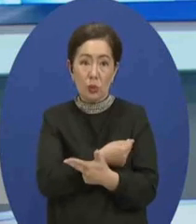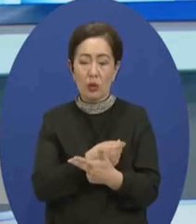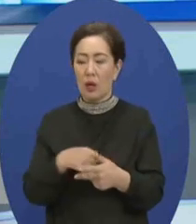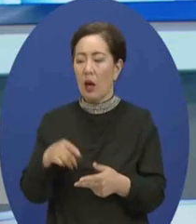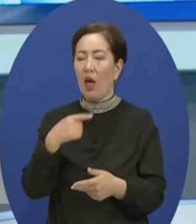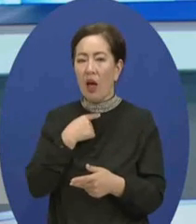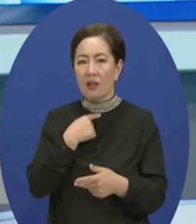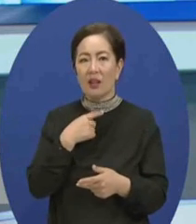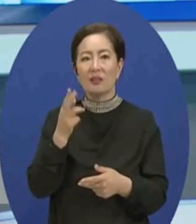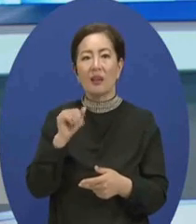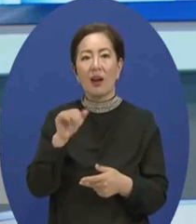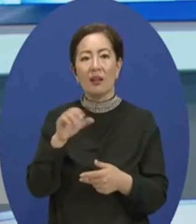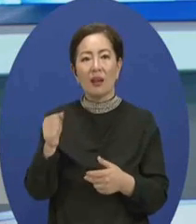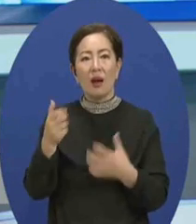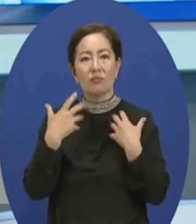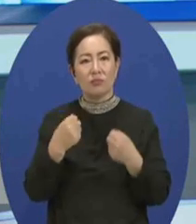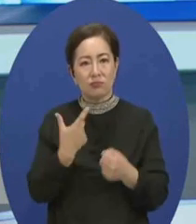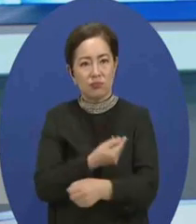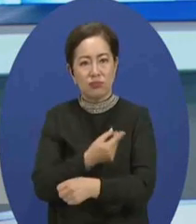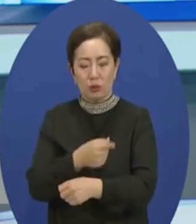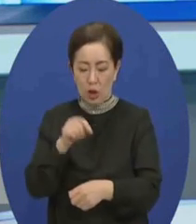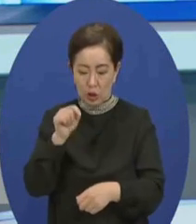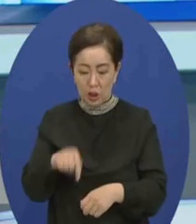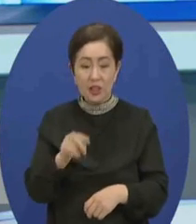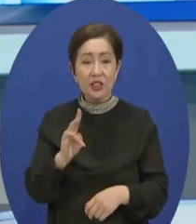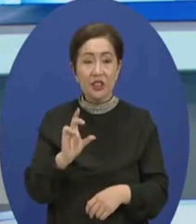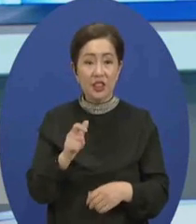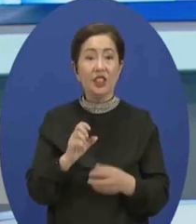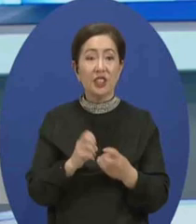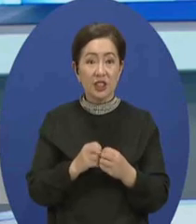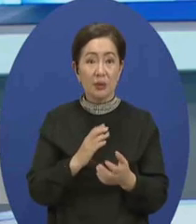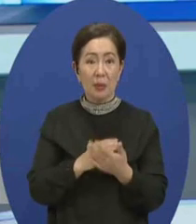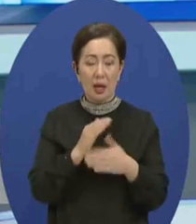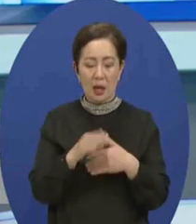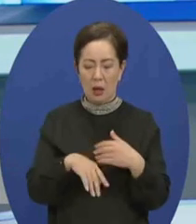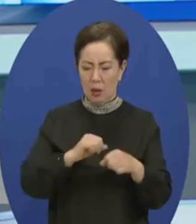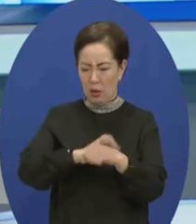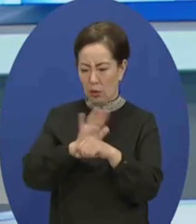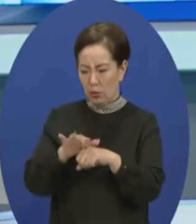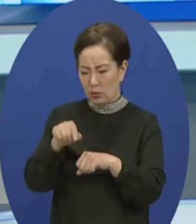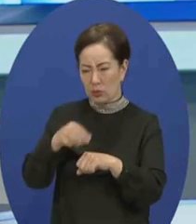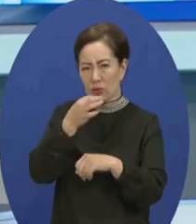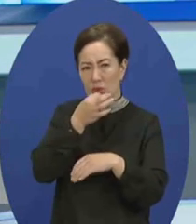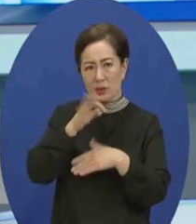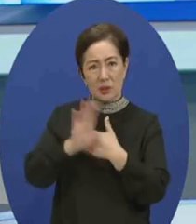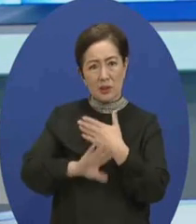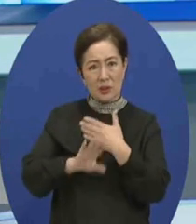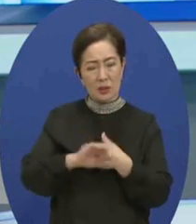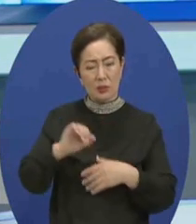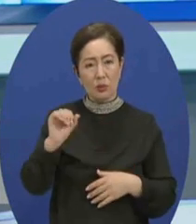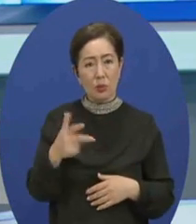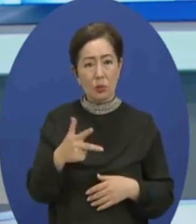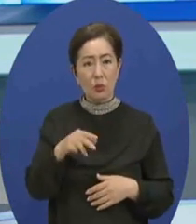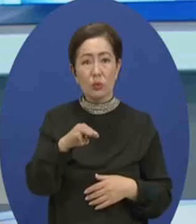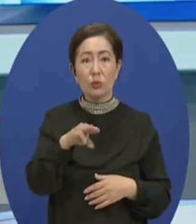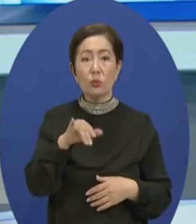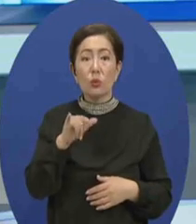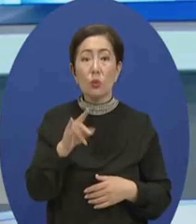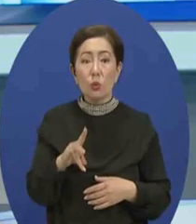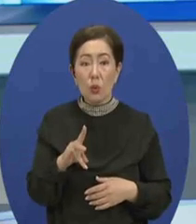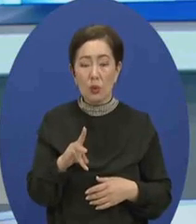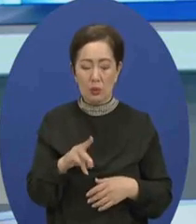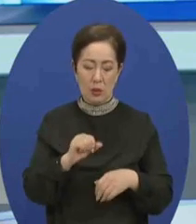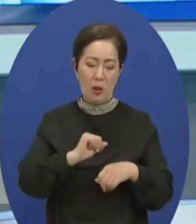болон хөдөө орон нутагт нэгэн зэрэг эхэлж байгааг эвлэн диамид хэлсэн. Коронавирусын халдвараас сэргийлэх 3 дугаар тун халдвар аваад идэгсэн хүмүүс